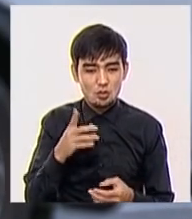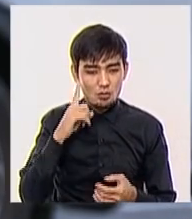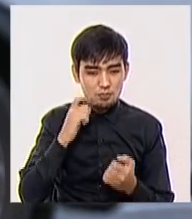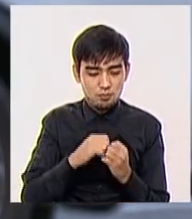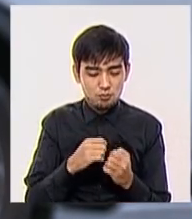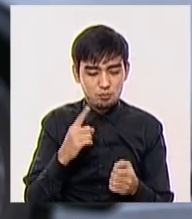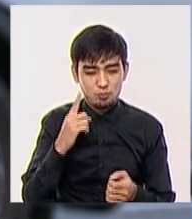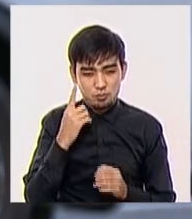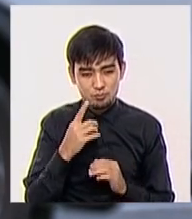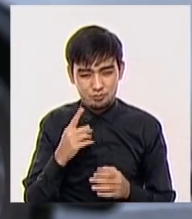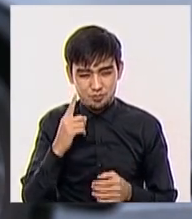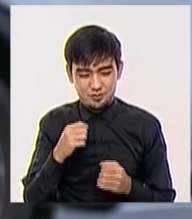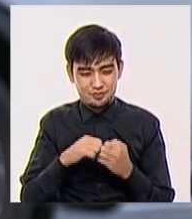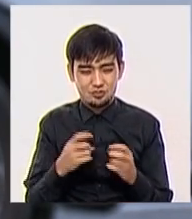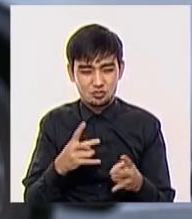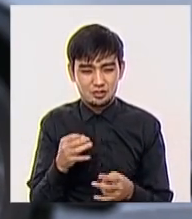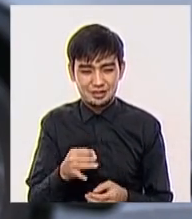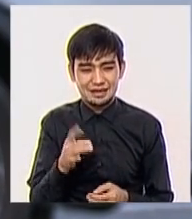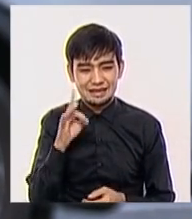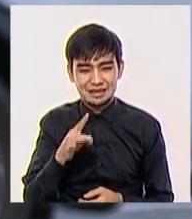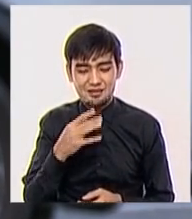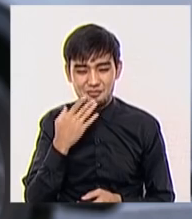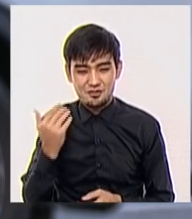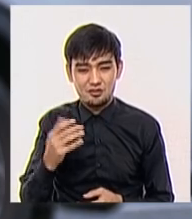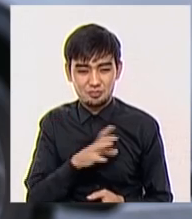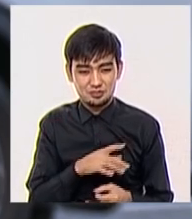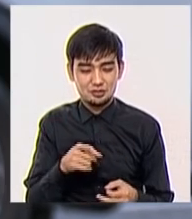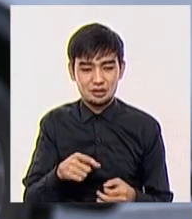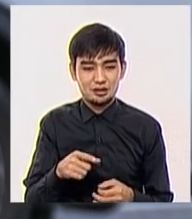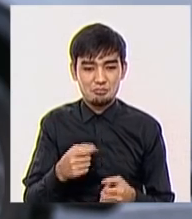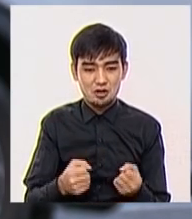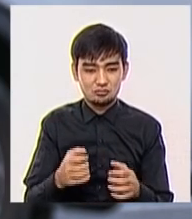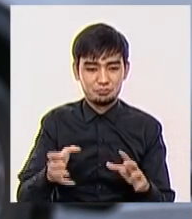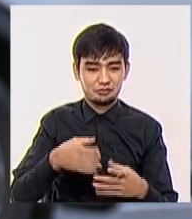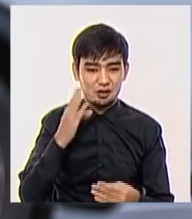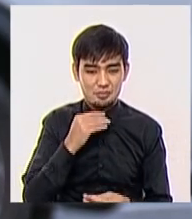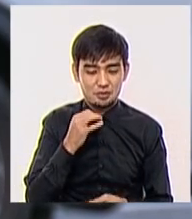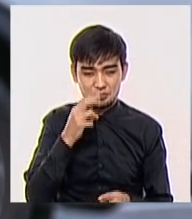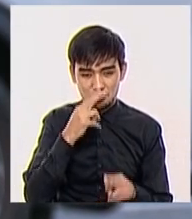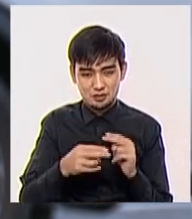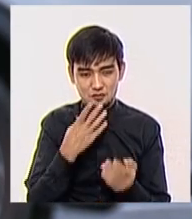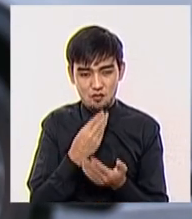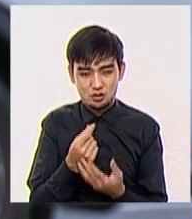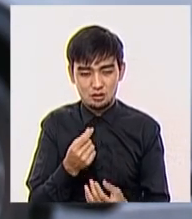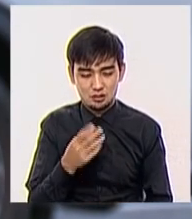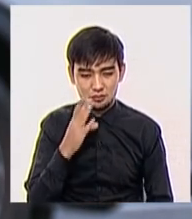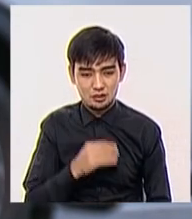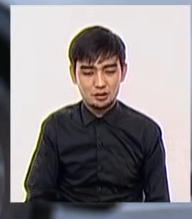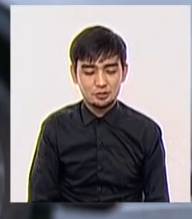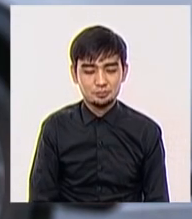рисках при покупке автомобилей с иностранной регистрации так как можно лишиться этой машины и потерять свои деньги